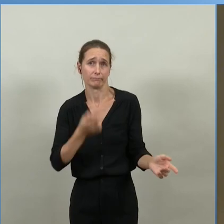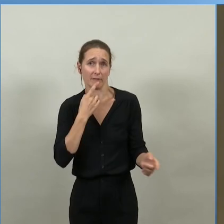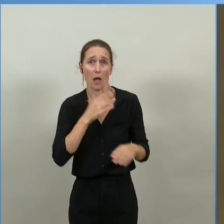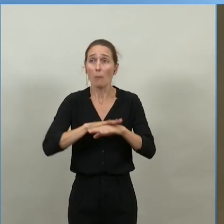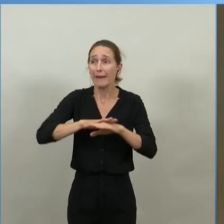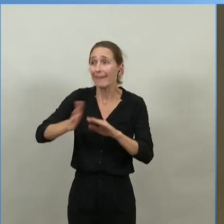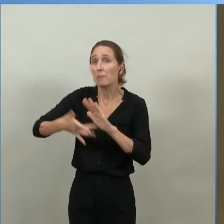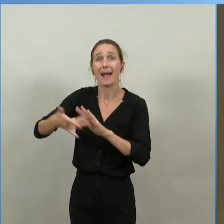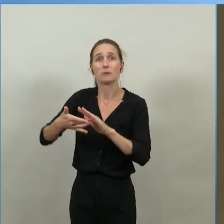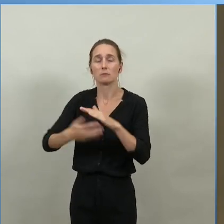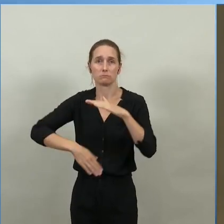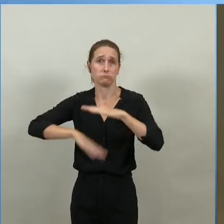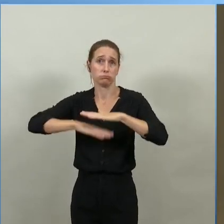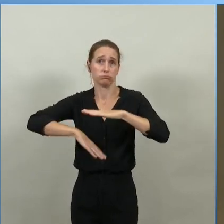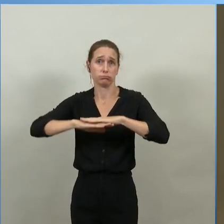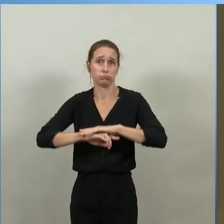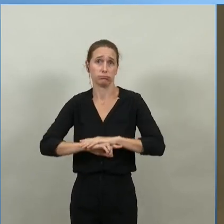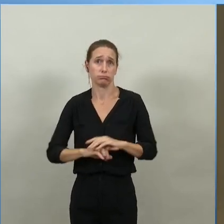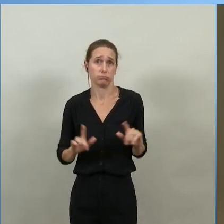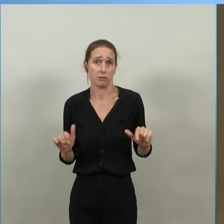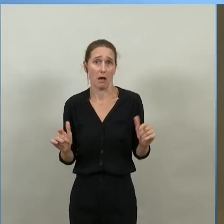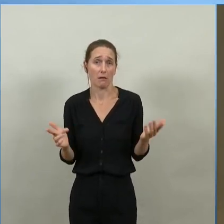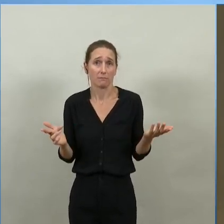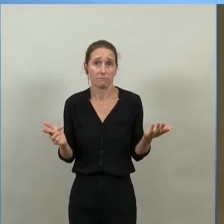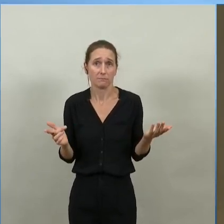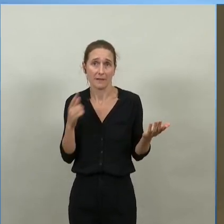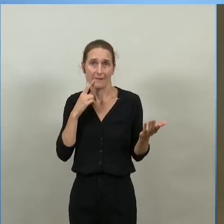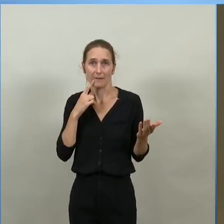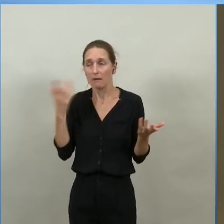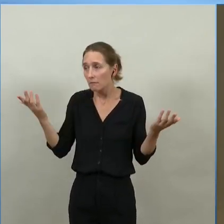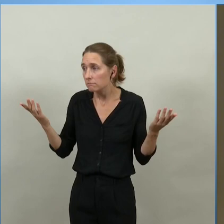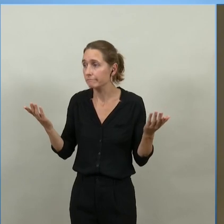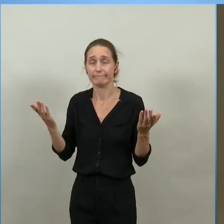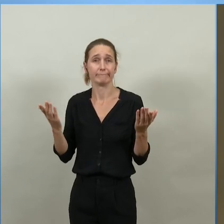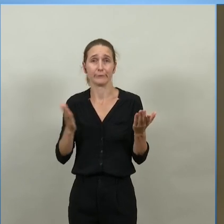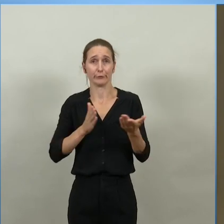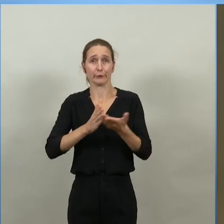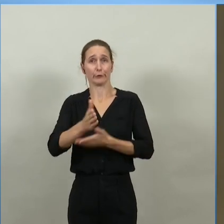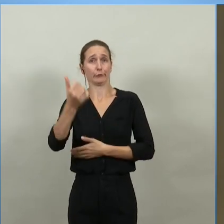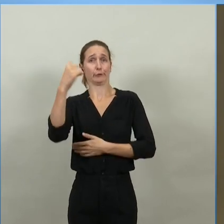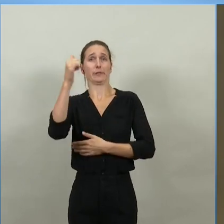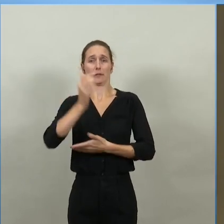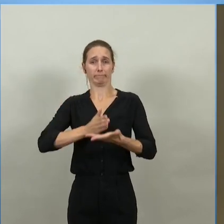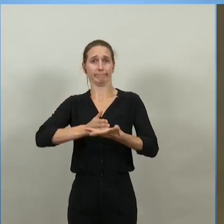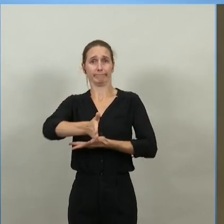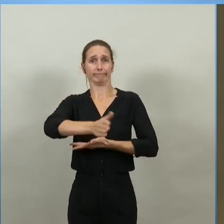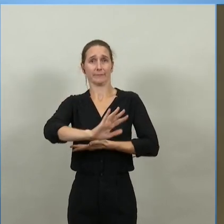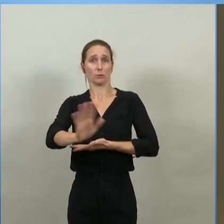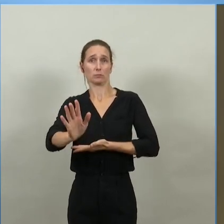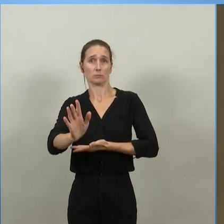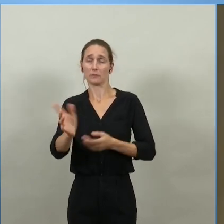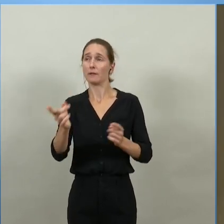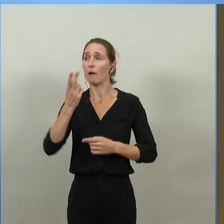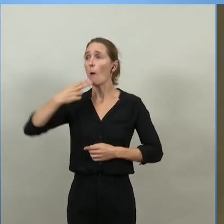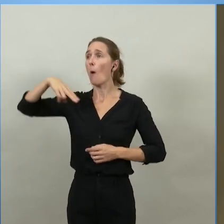cette politique d'un un un uniquement un sens un sens uniquement qui se veut que l'Europe